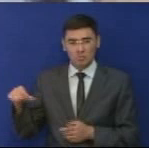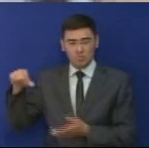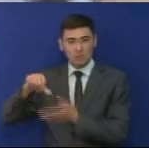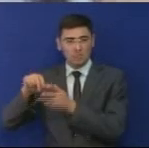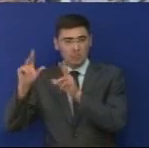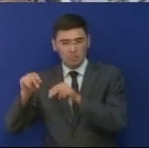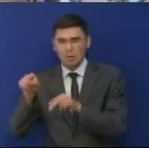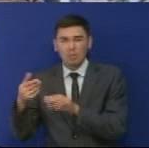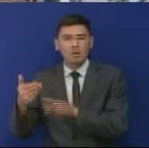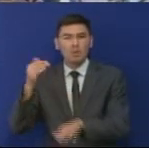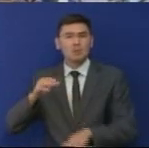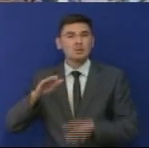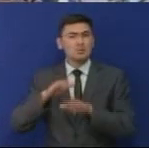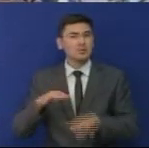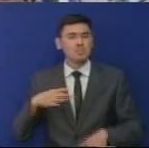был в детстве.